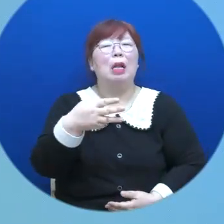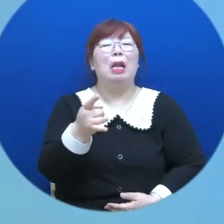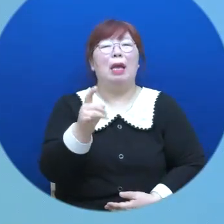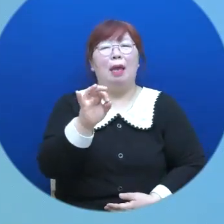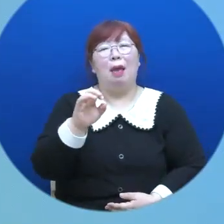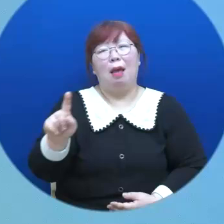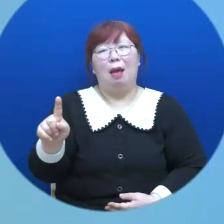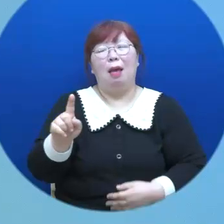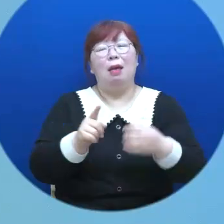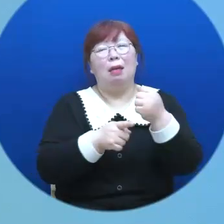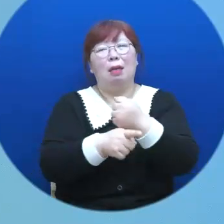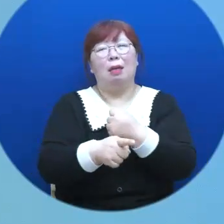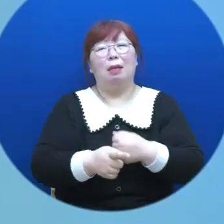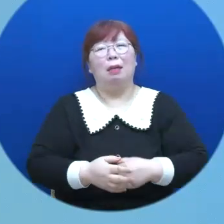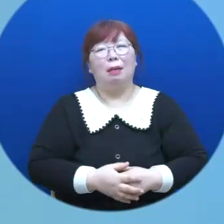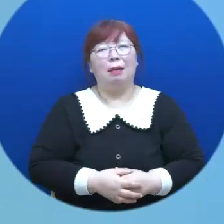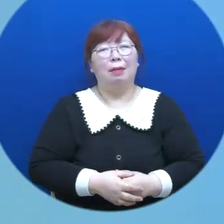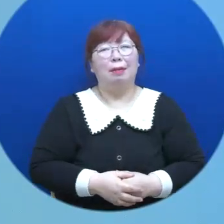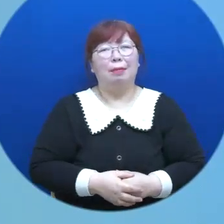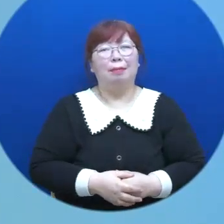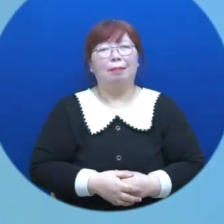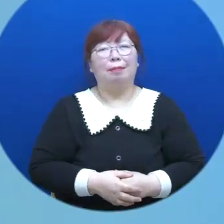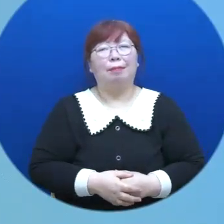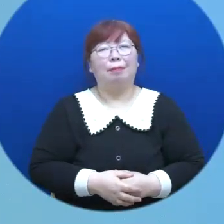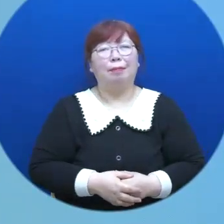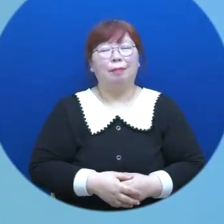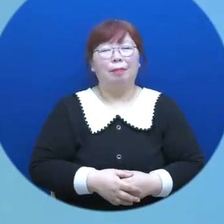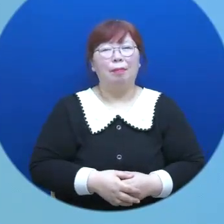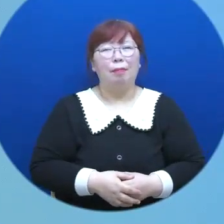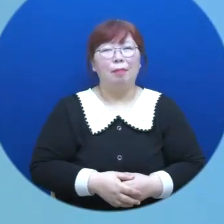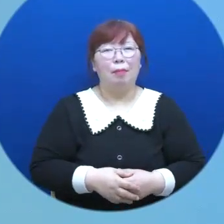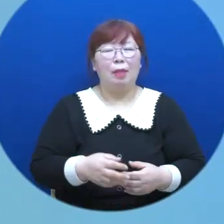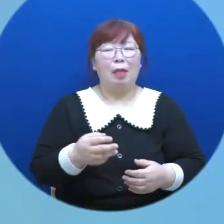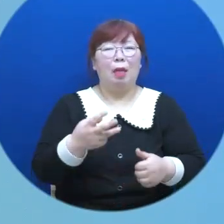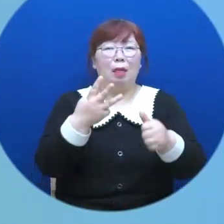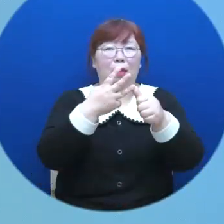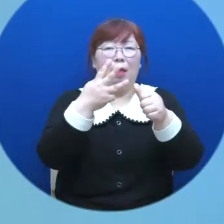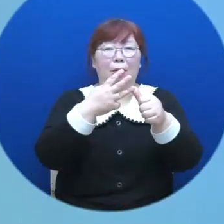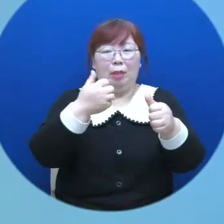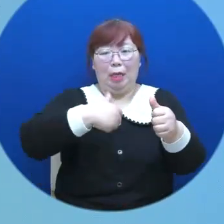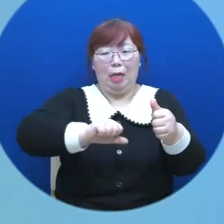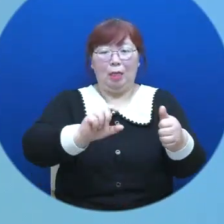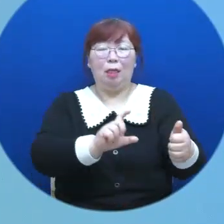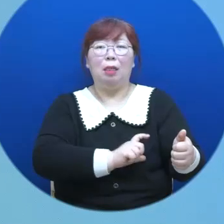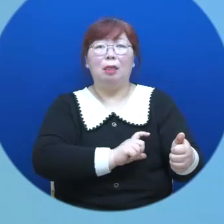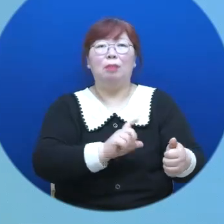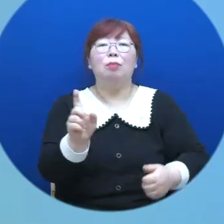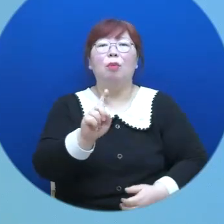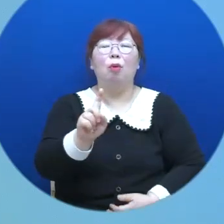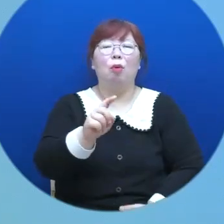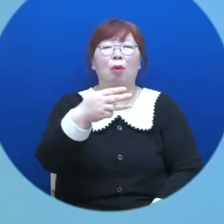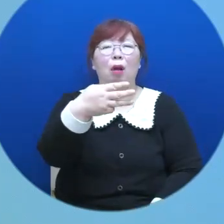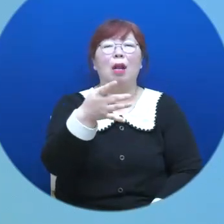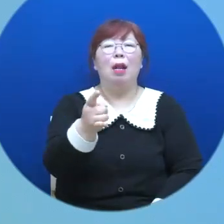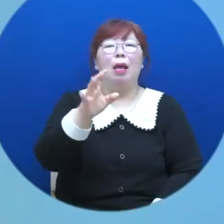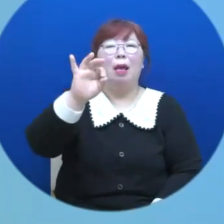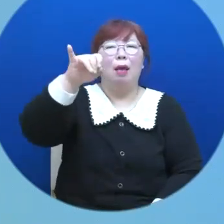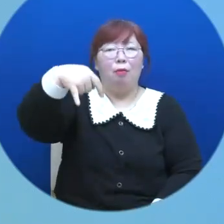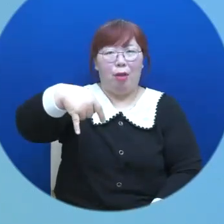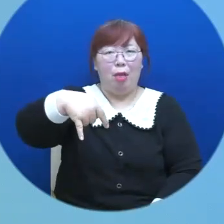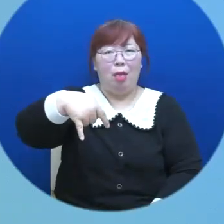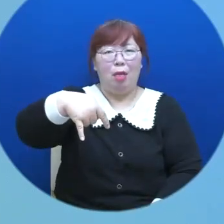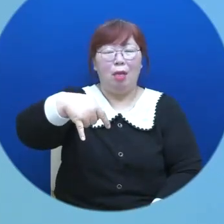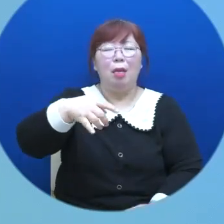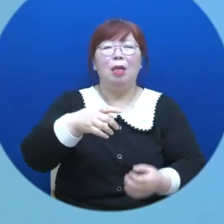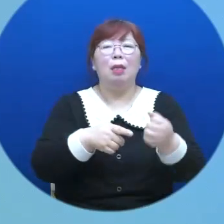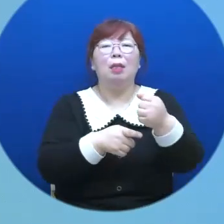레아였다고요. 레아였다. 세 번째 아들을 낳아요. 이름을 뭐라고? 레위라고 지어요.